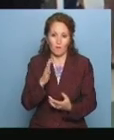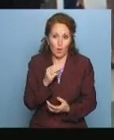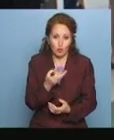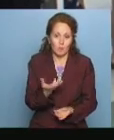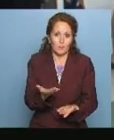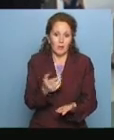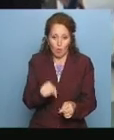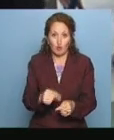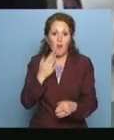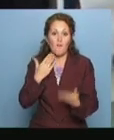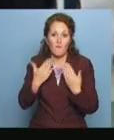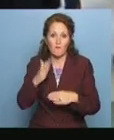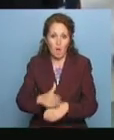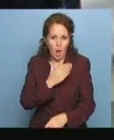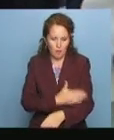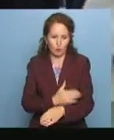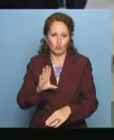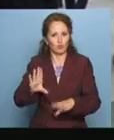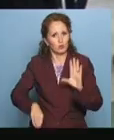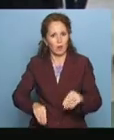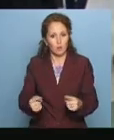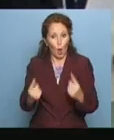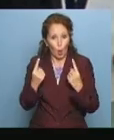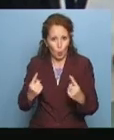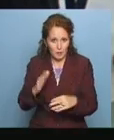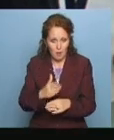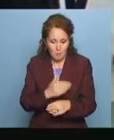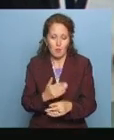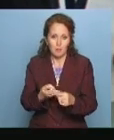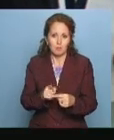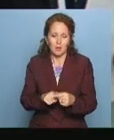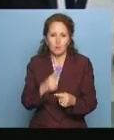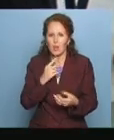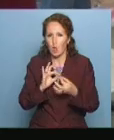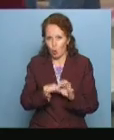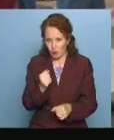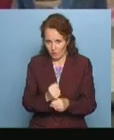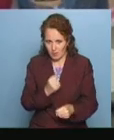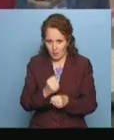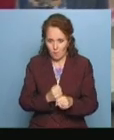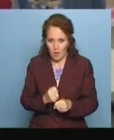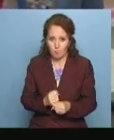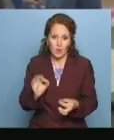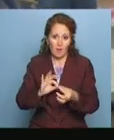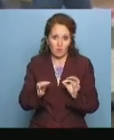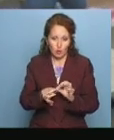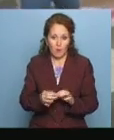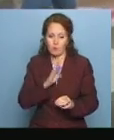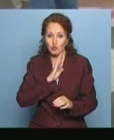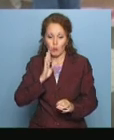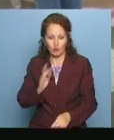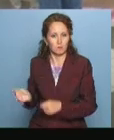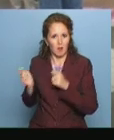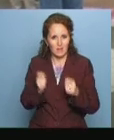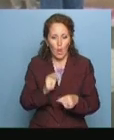даже те же валенки, это тоже крупный считается объект и сложным изготовлением. В Ижевск мужественная женщина привезла выставку «Узелки